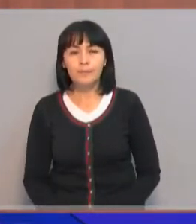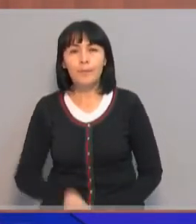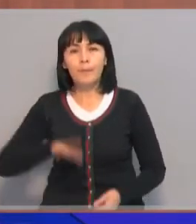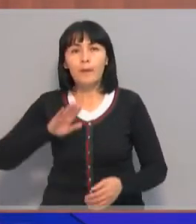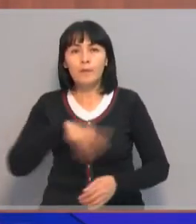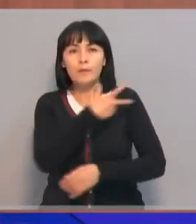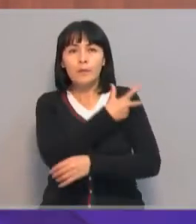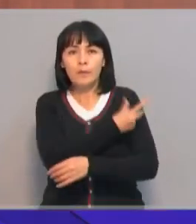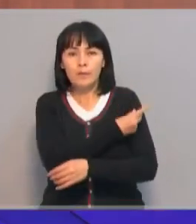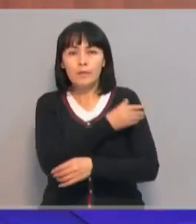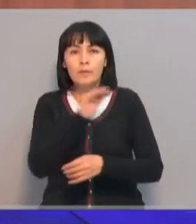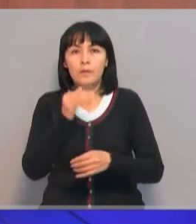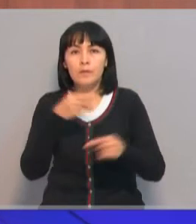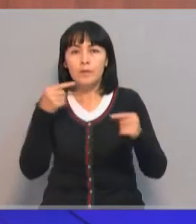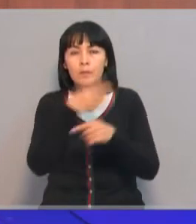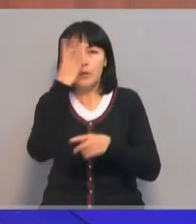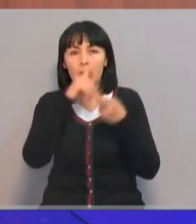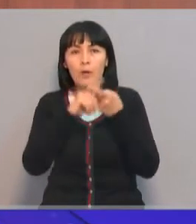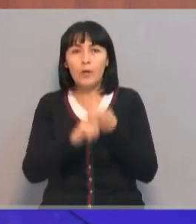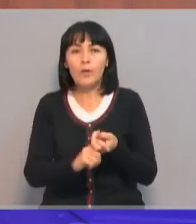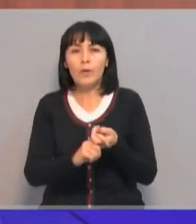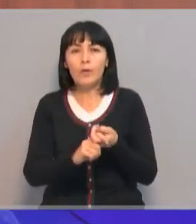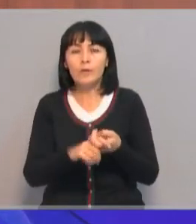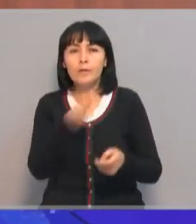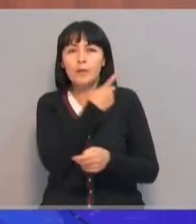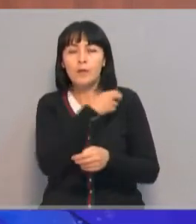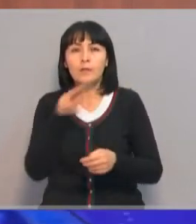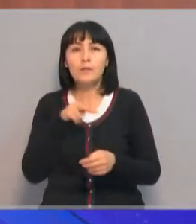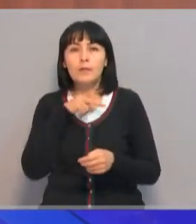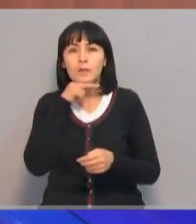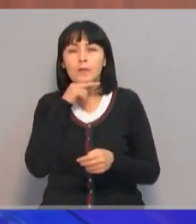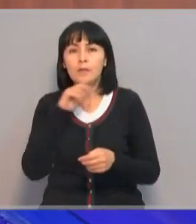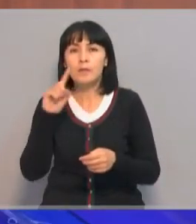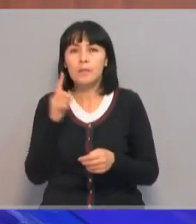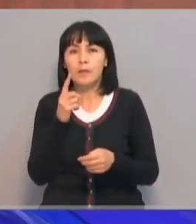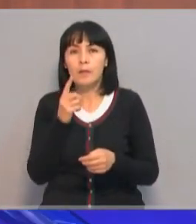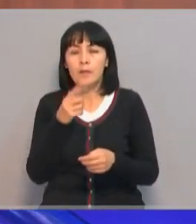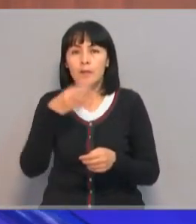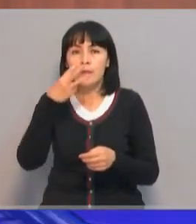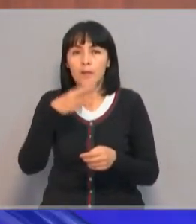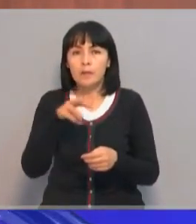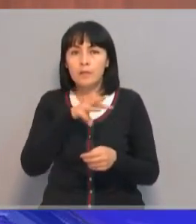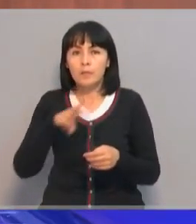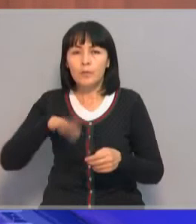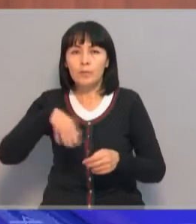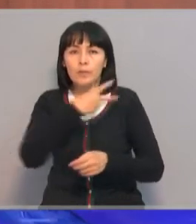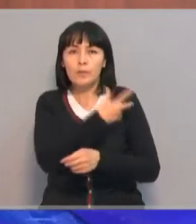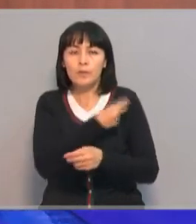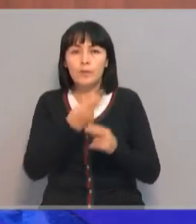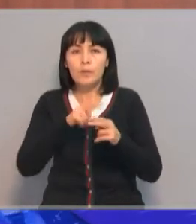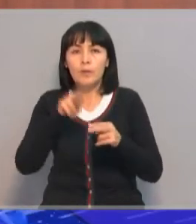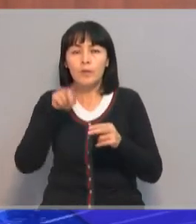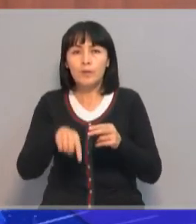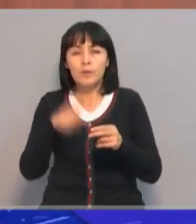После введения вакцины Pfizer против коронавирусной инфекции медицинское наблюдение проводится в первые 30 минут после введения вакцины. При этом